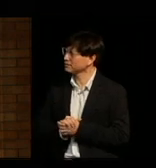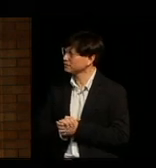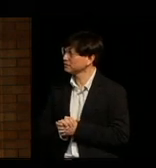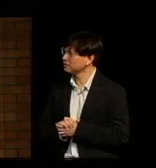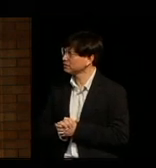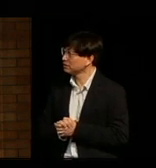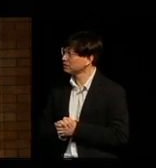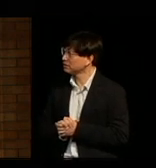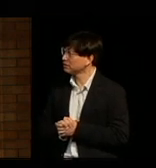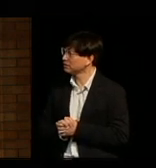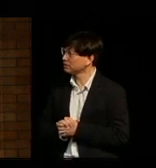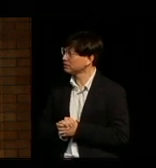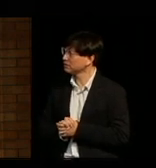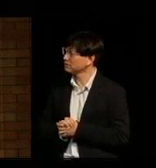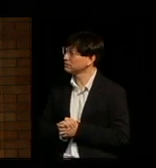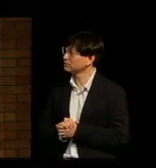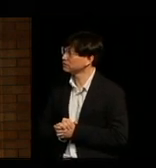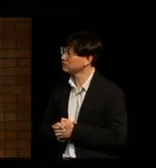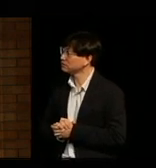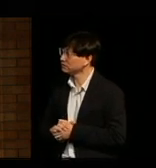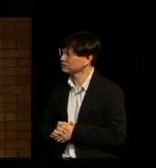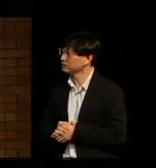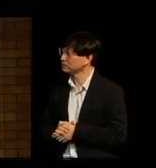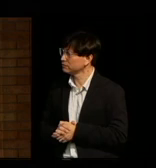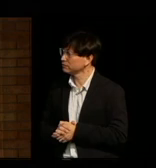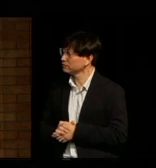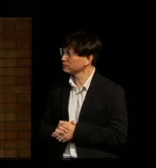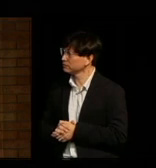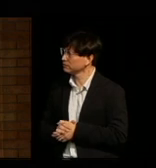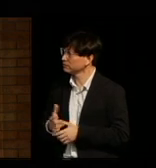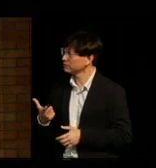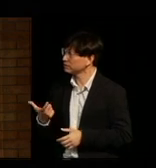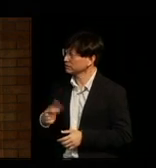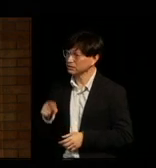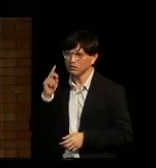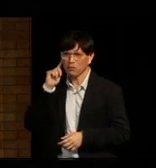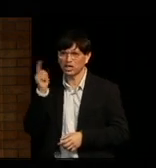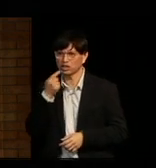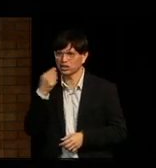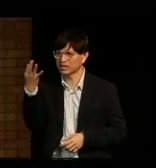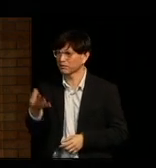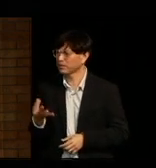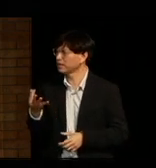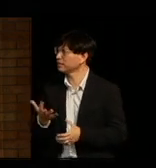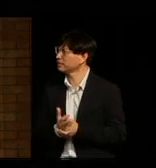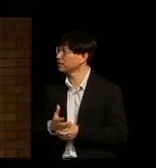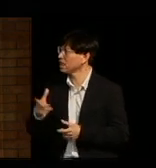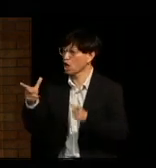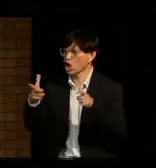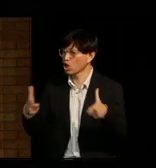vede che questao e quindi magari non sente bene c'è una